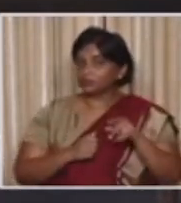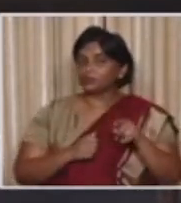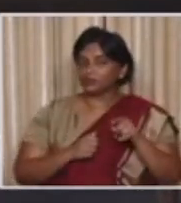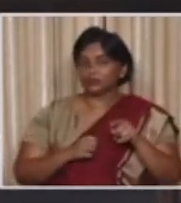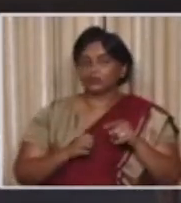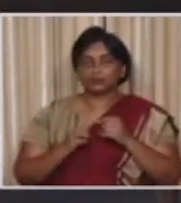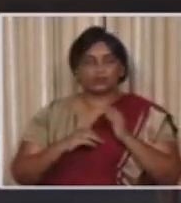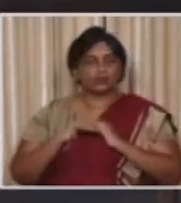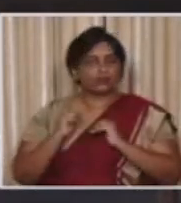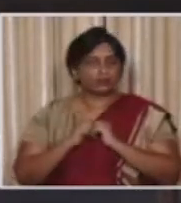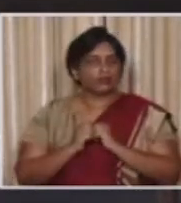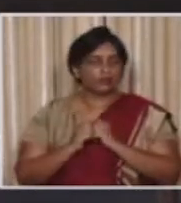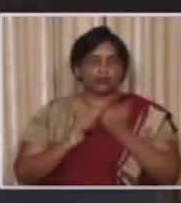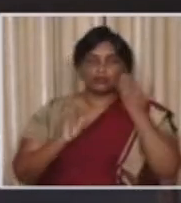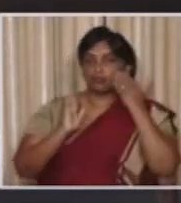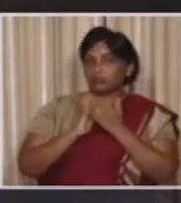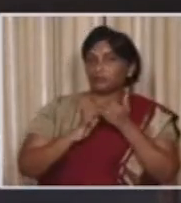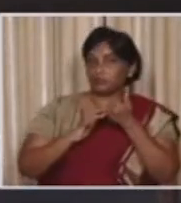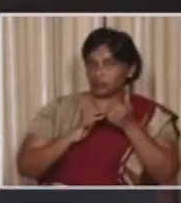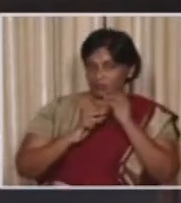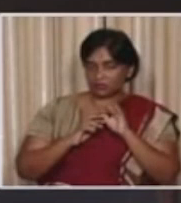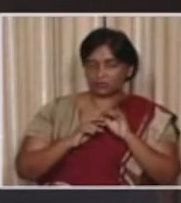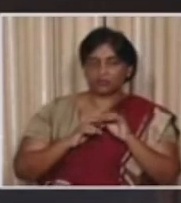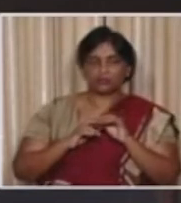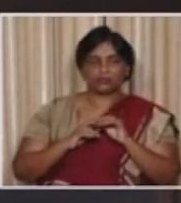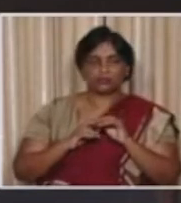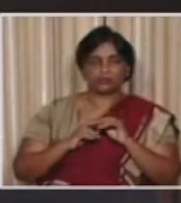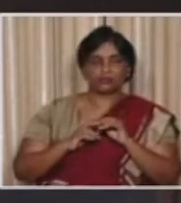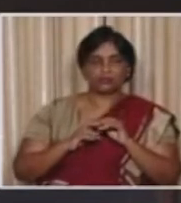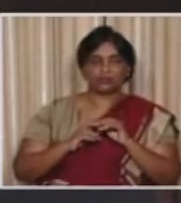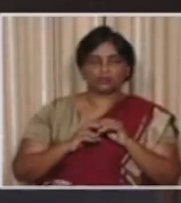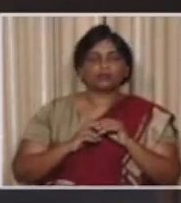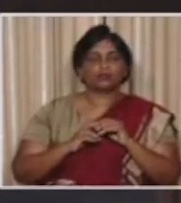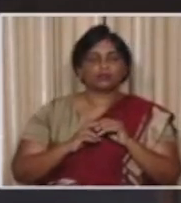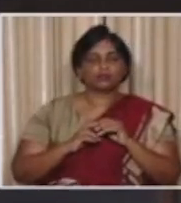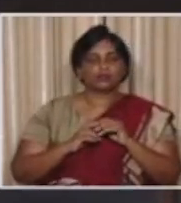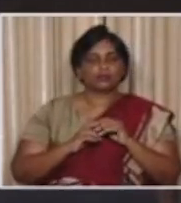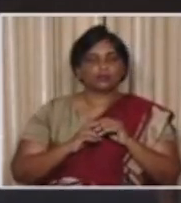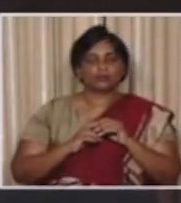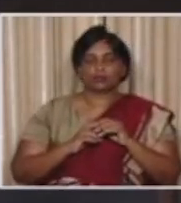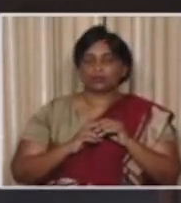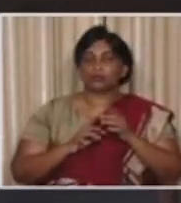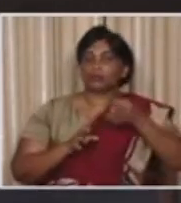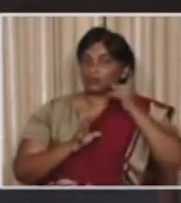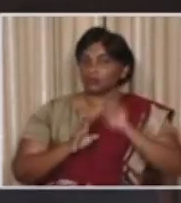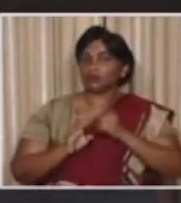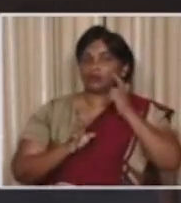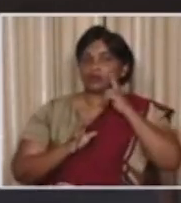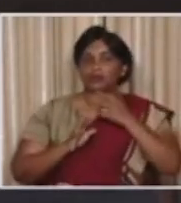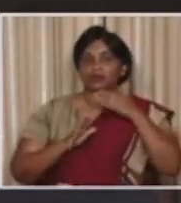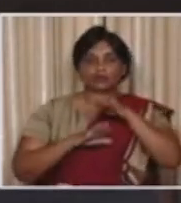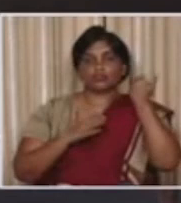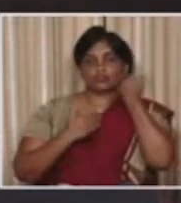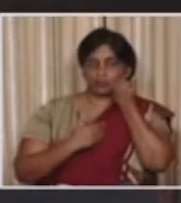වලටත් මේක උද්දීපනයක් වෙනවා මේ ලංකාව ගත්ත අරගෙන තියෙන තීන්දුව මහජන සෞඛ්‍ය